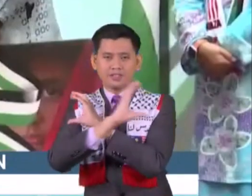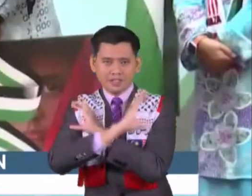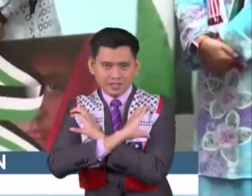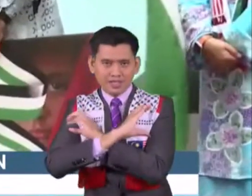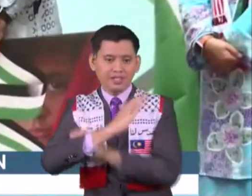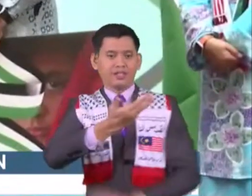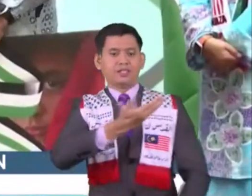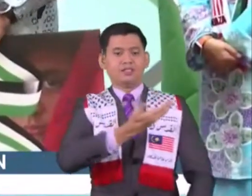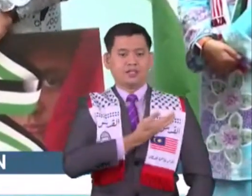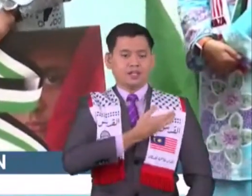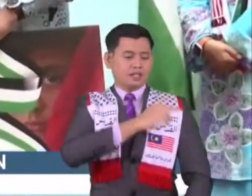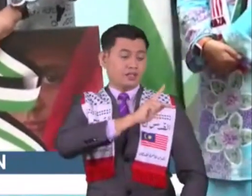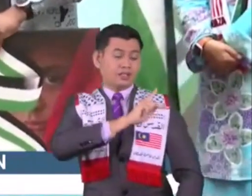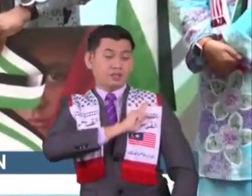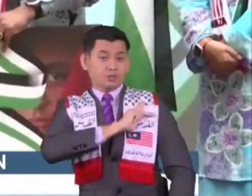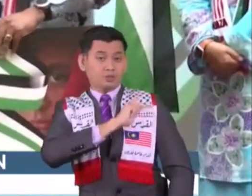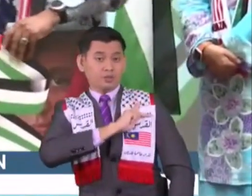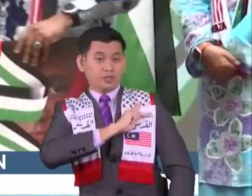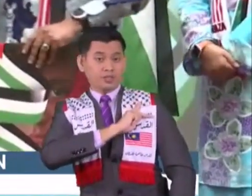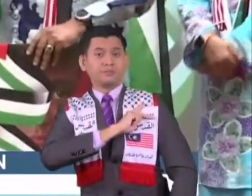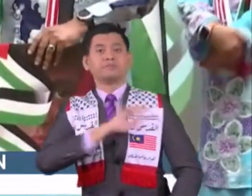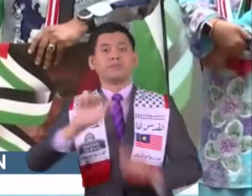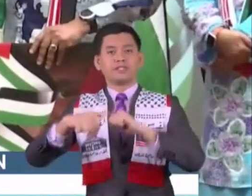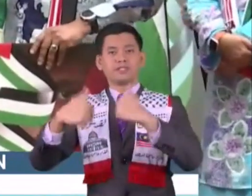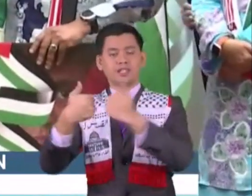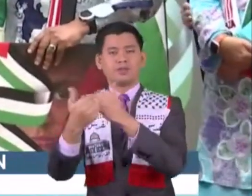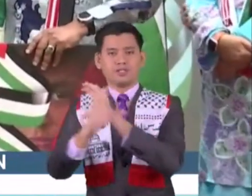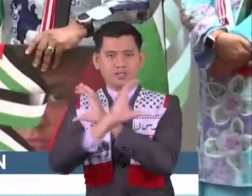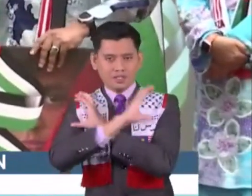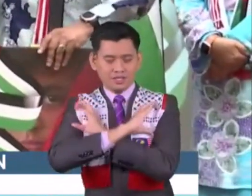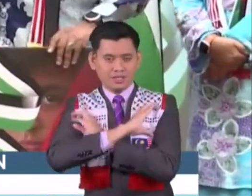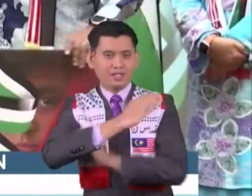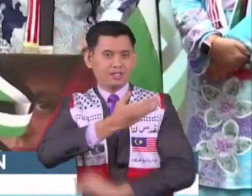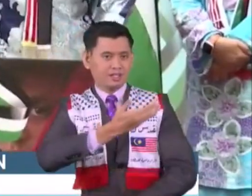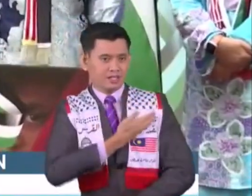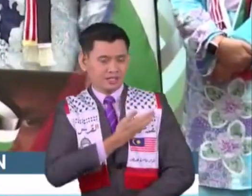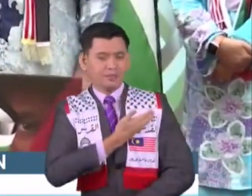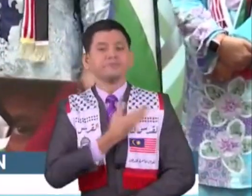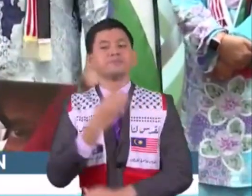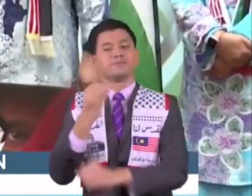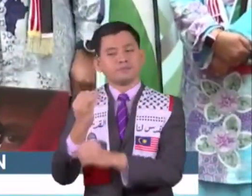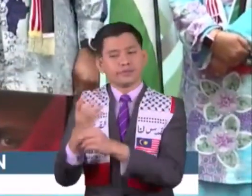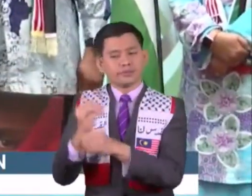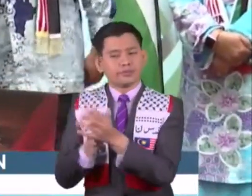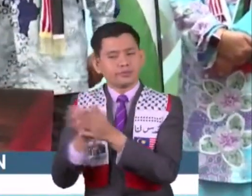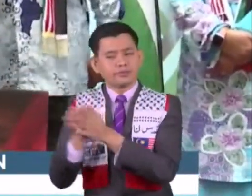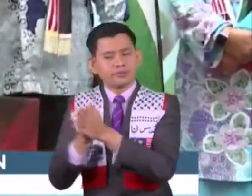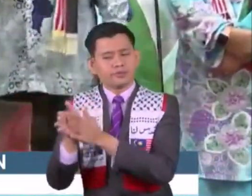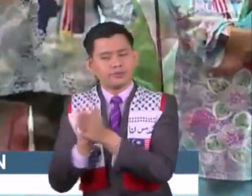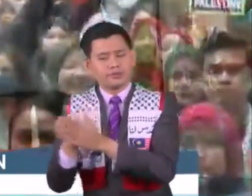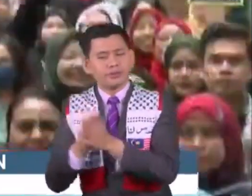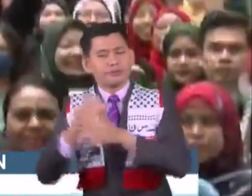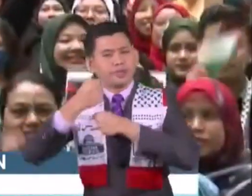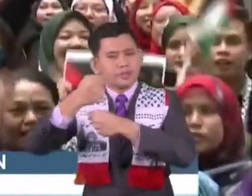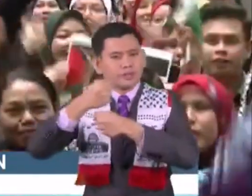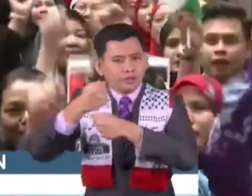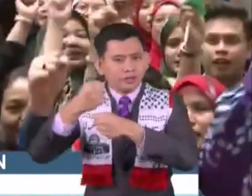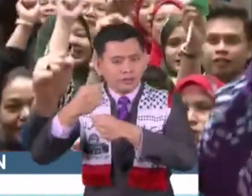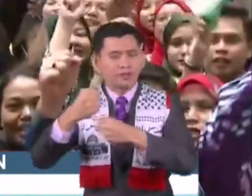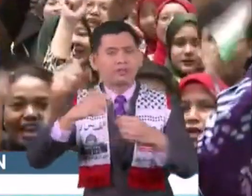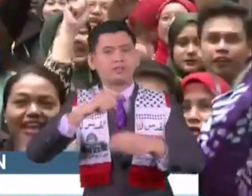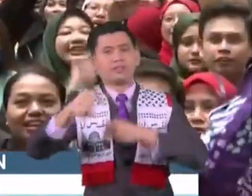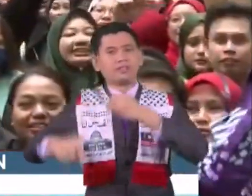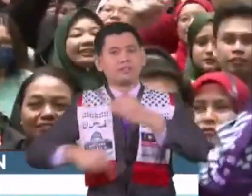Pegawai Eksekutif Persatuan Cinta Gaza, Nadir Al-Nuri berharap kekal istiqamah dalam bersolidariti dengan isu Gaza